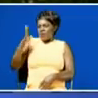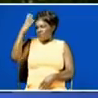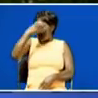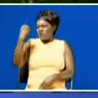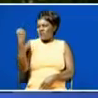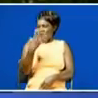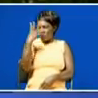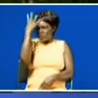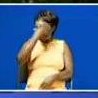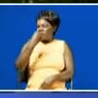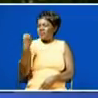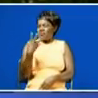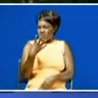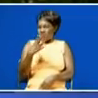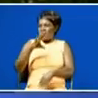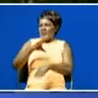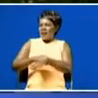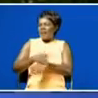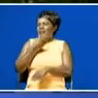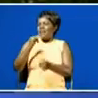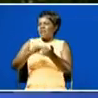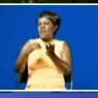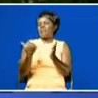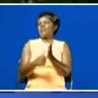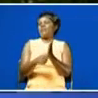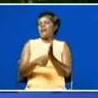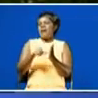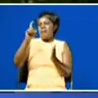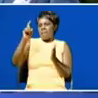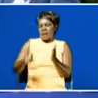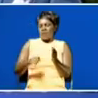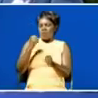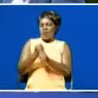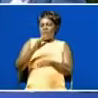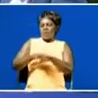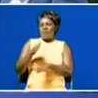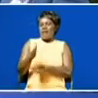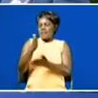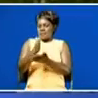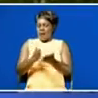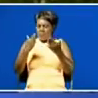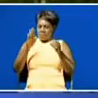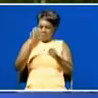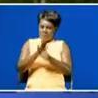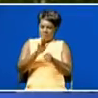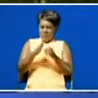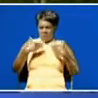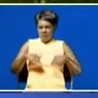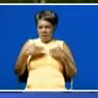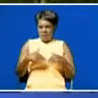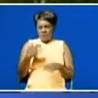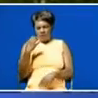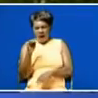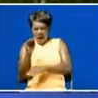kupata wabwana ni shida. Sasa ni lazima tunaiwakia. Kuna watu wengi sana ambao wamegonga